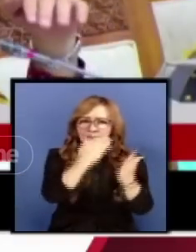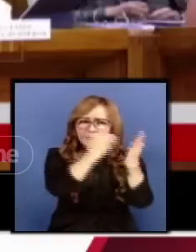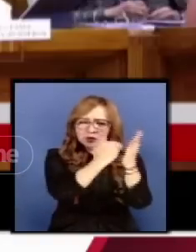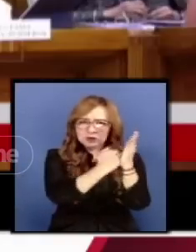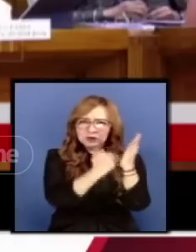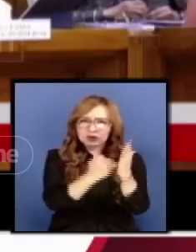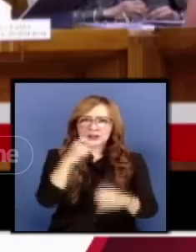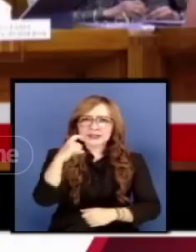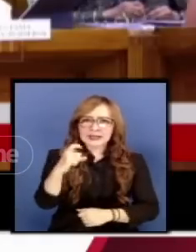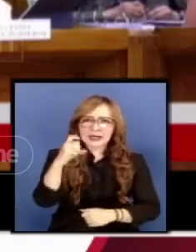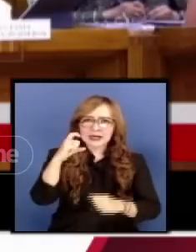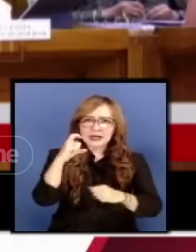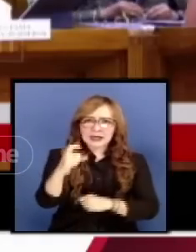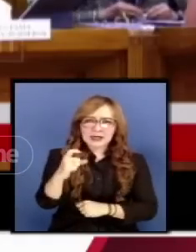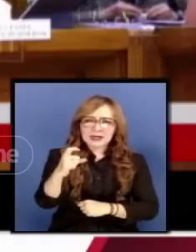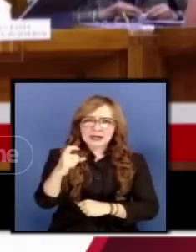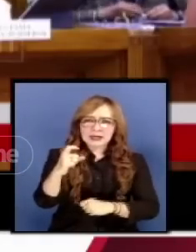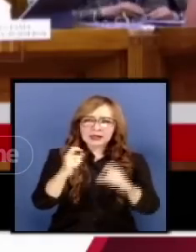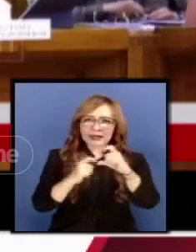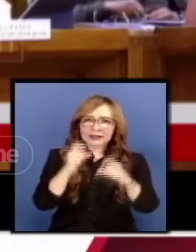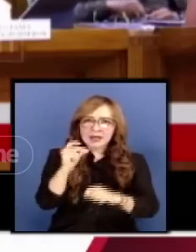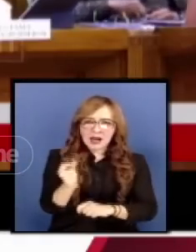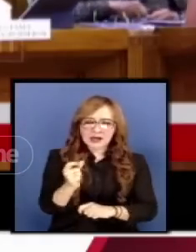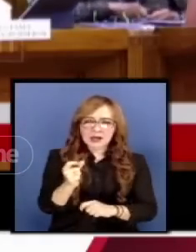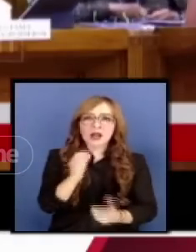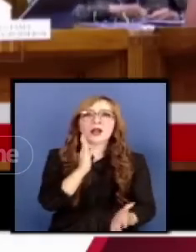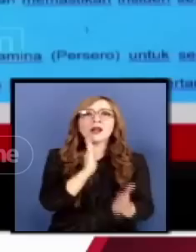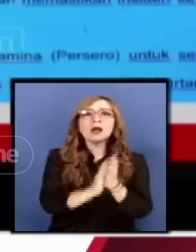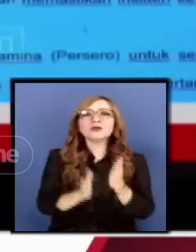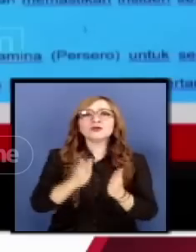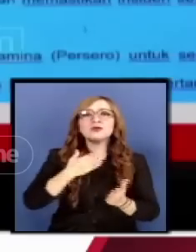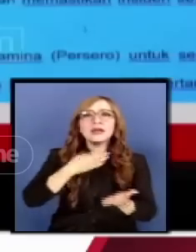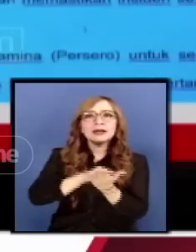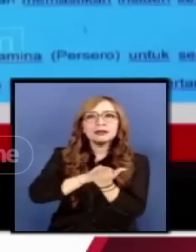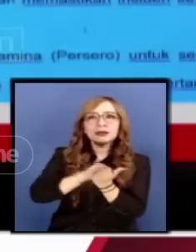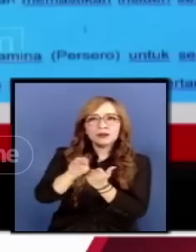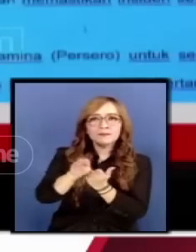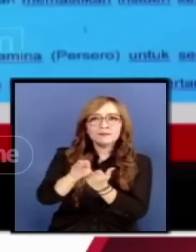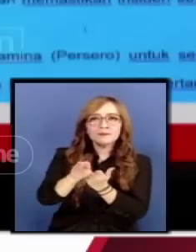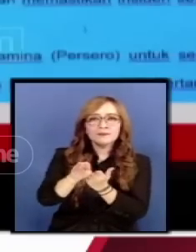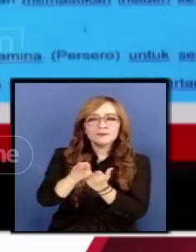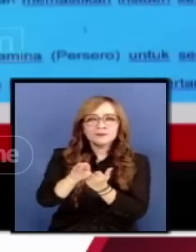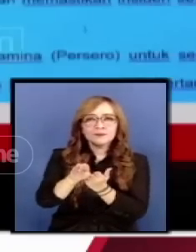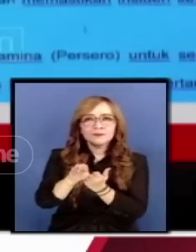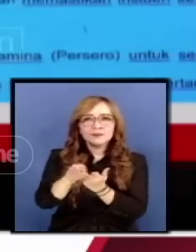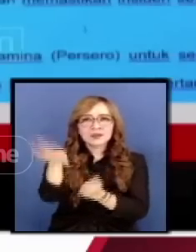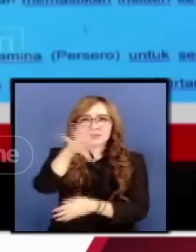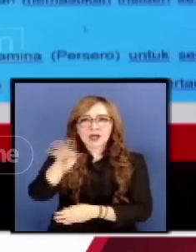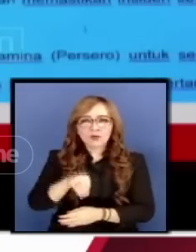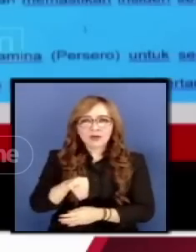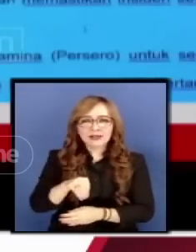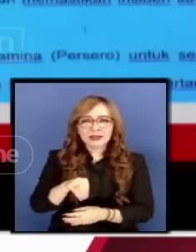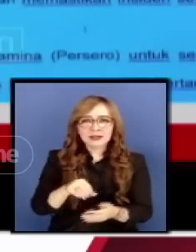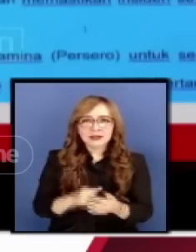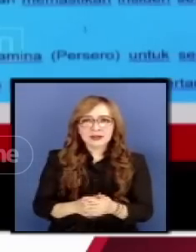CSR. Saya sampaikan langsung dikirim ke daerah pemilihan saya, ke pemilih saya di Kabupaten Pekalongan